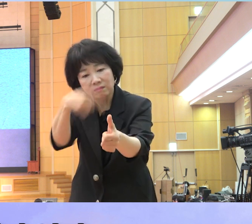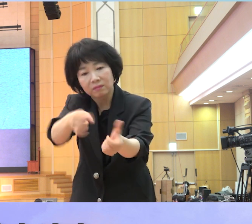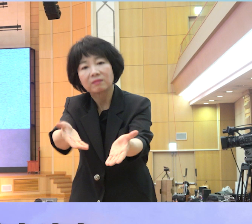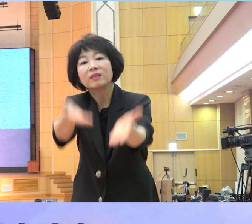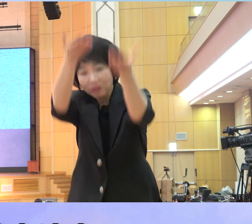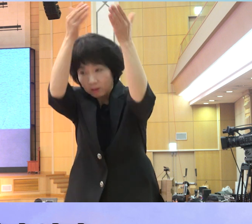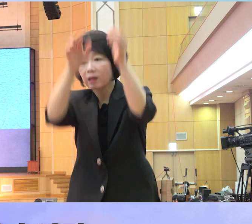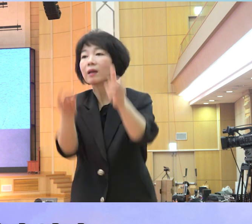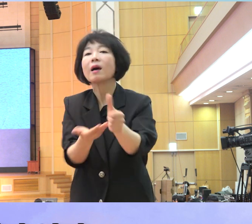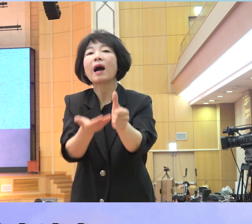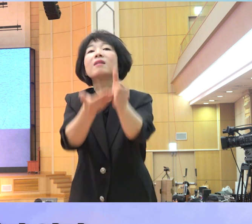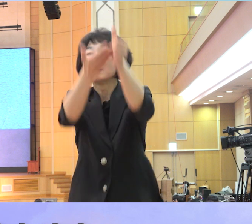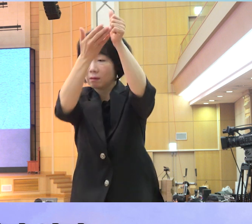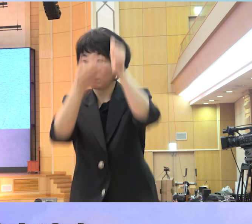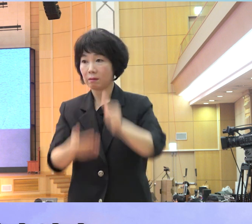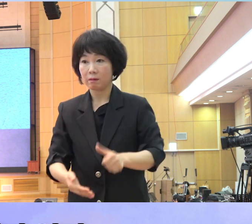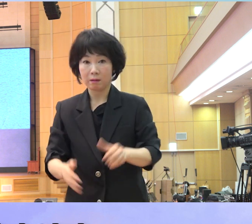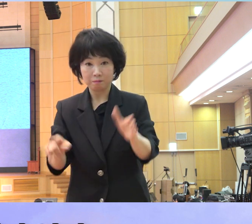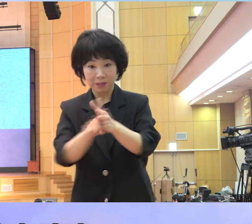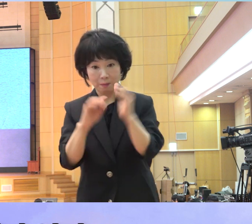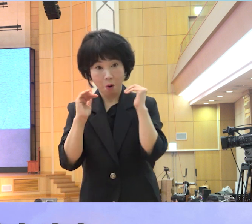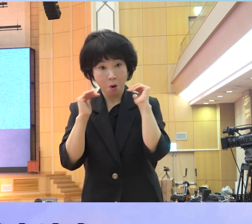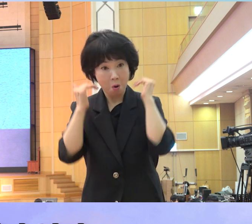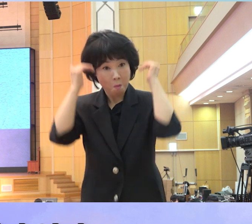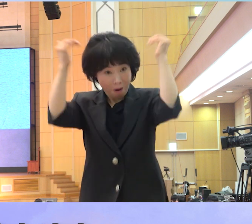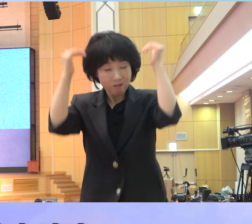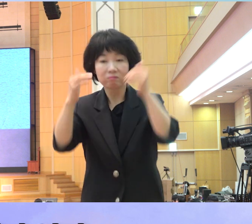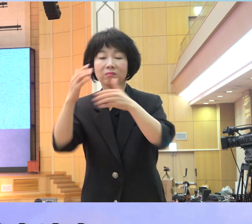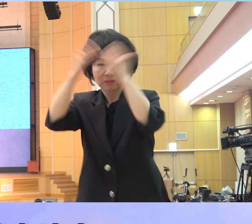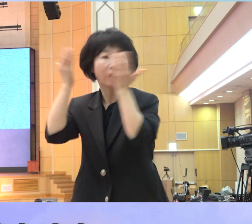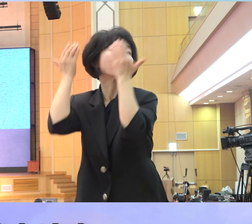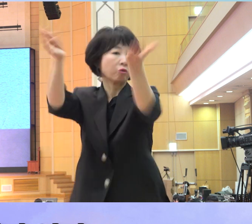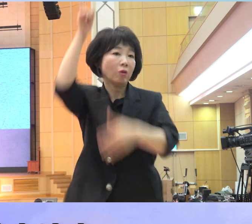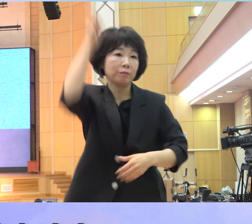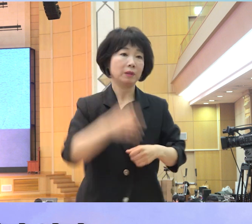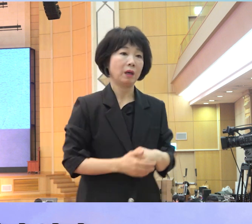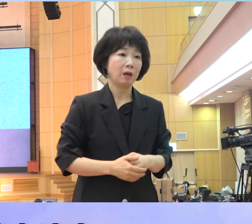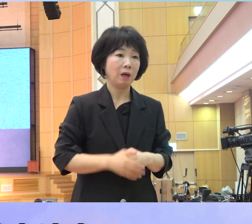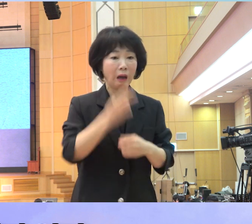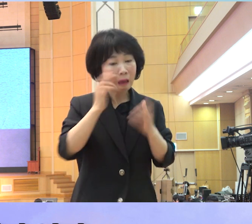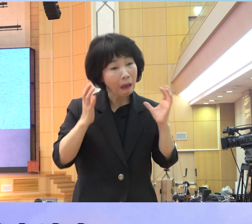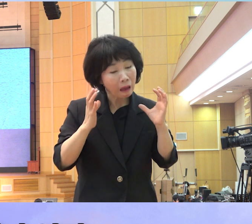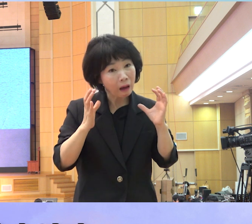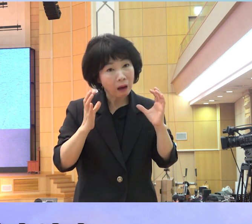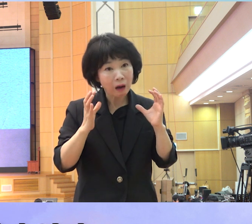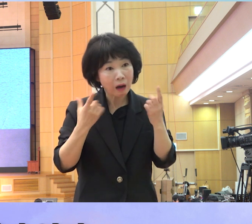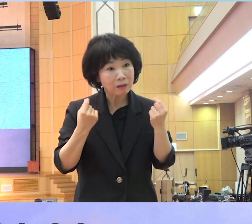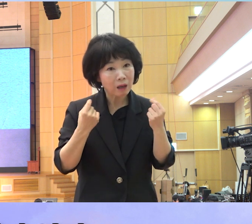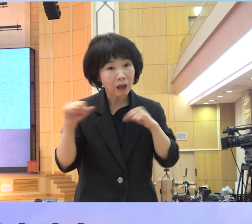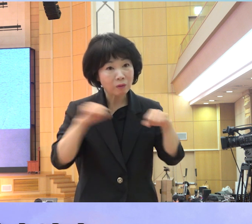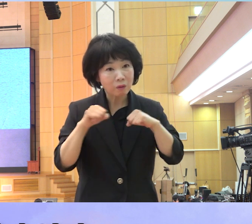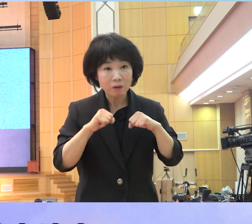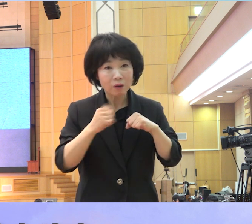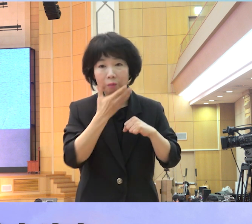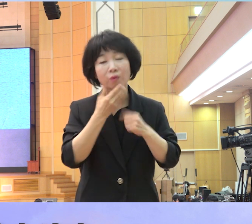수 있을 만큼의 충분한 성장을 원하시기 때문이에요. 할렐루야. 하나님은 그런